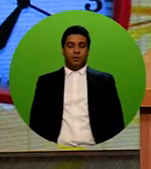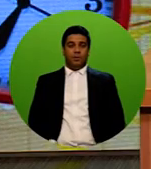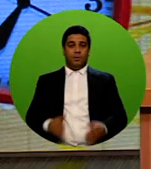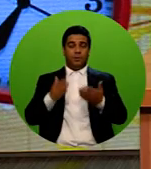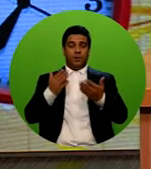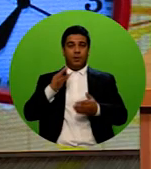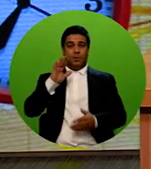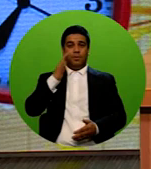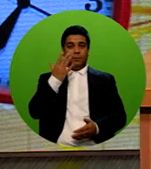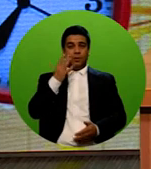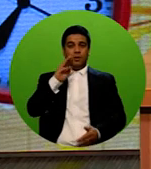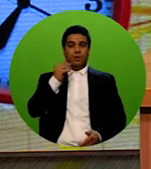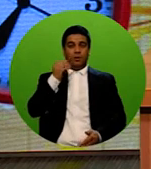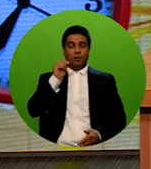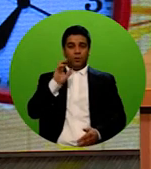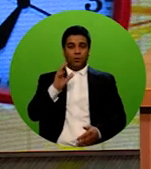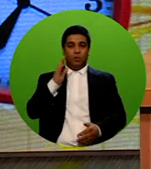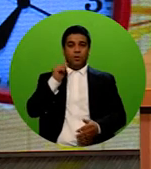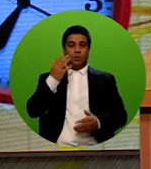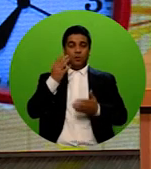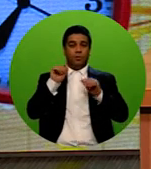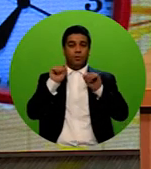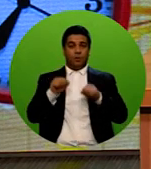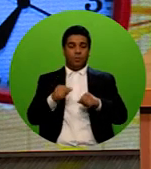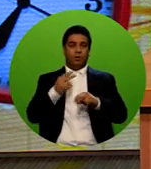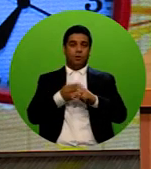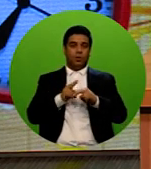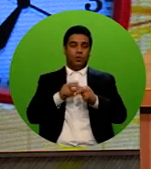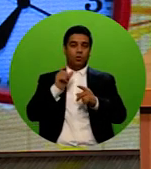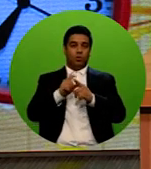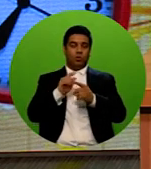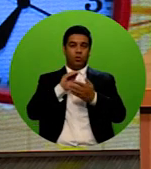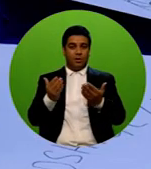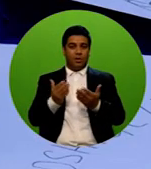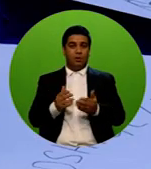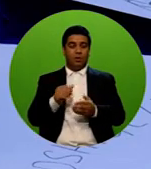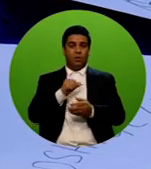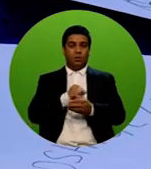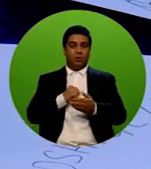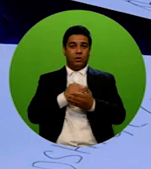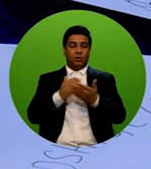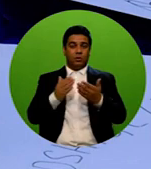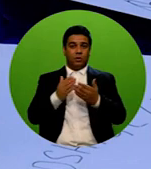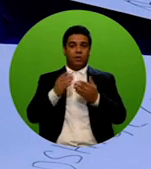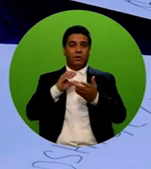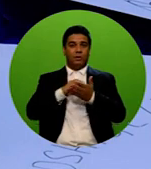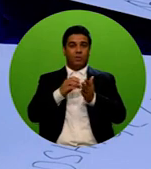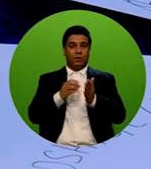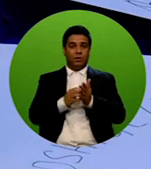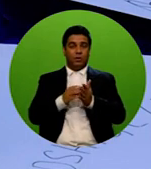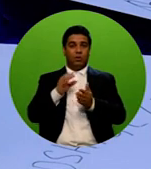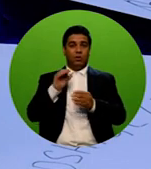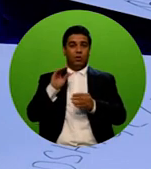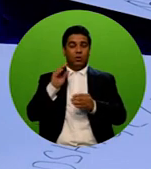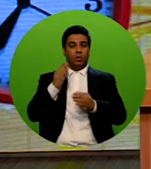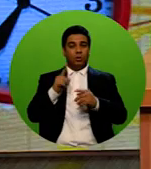Mana 5 tashabbus va 5 imkoniyat degan so'zni yozib qo'ydik. O'zingizni, sinfingizni